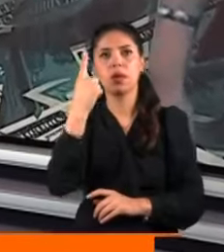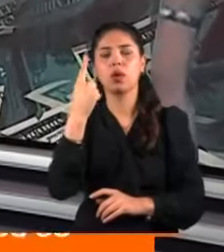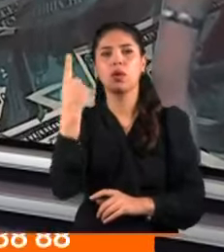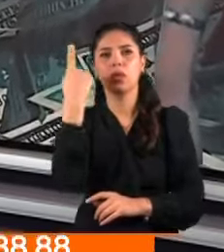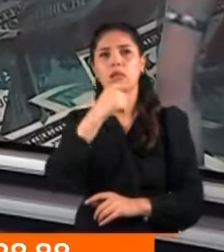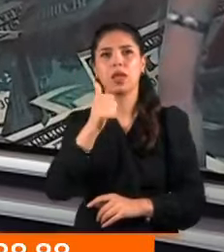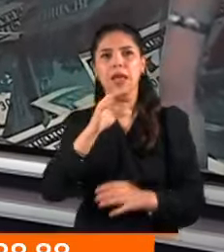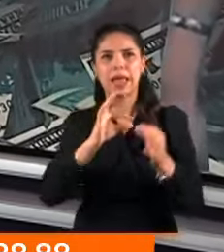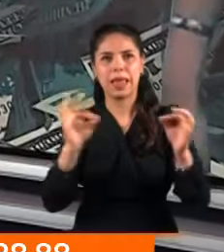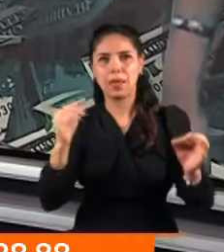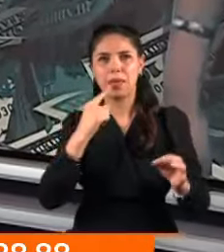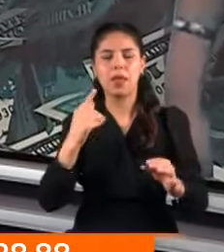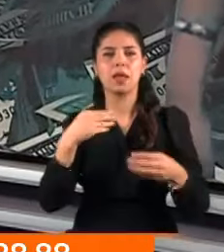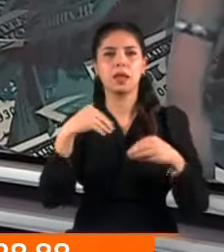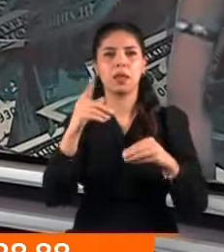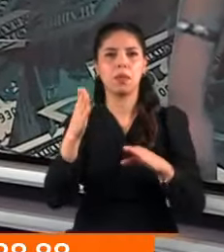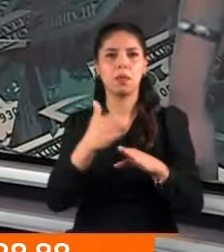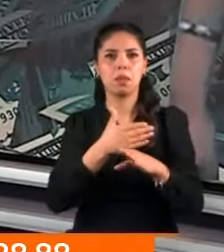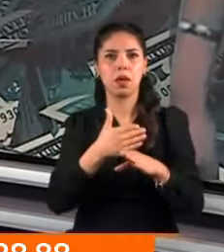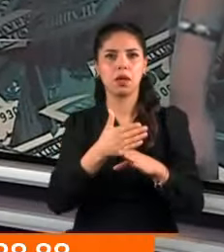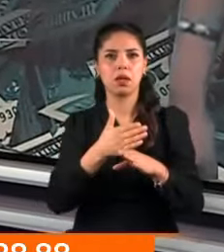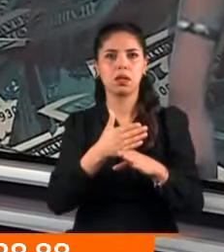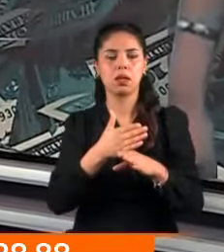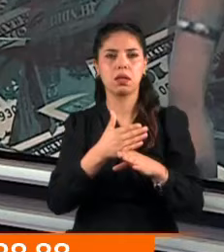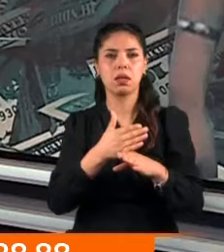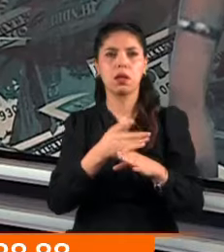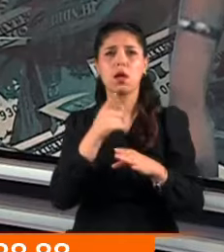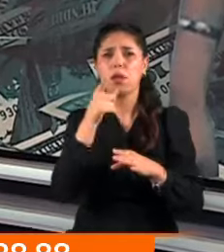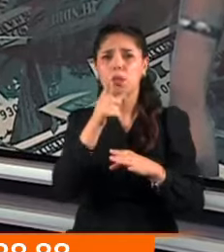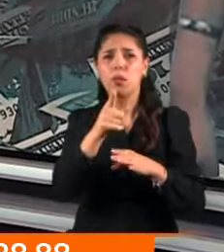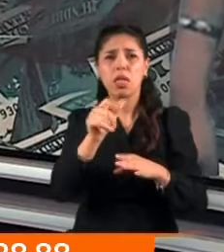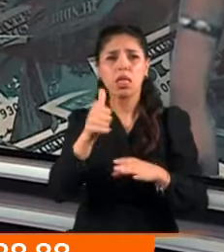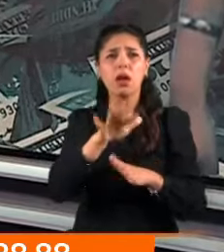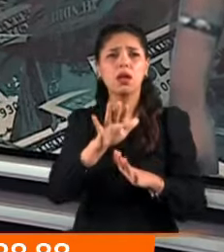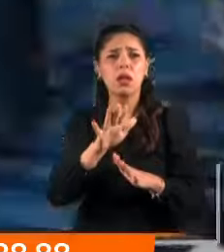diye pazarlanan bir ürün. Meğer basit, alelade bir ipmiş.